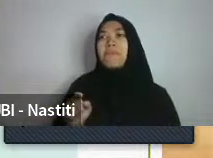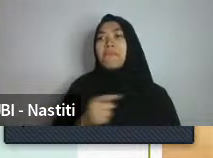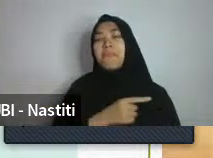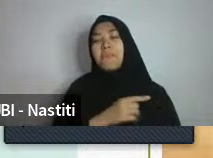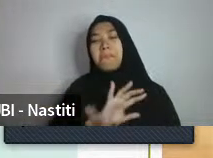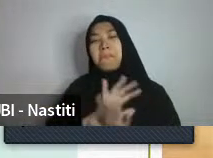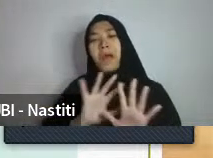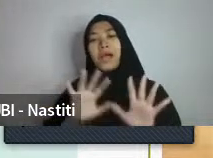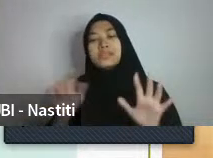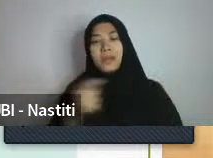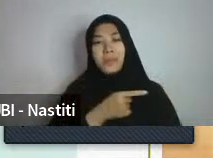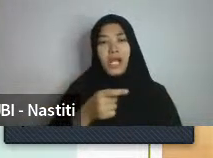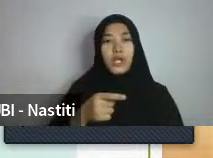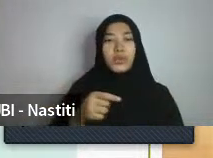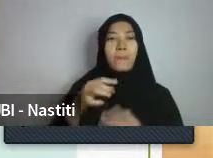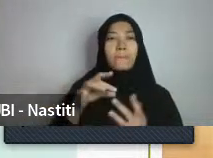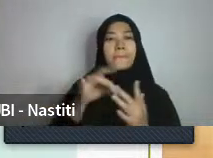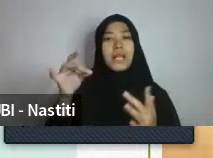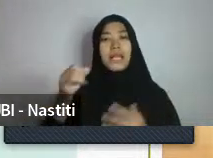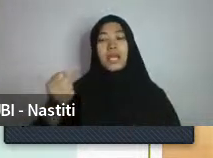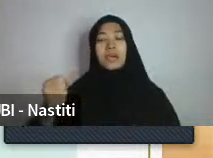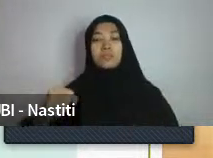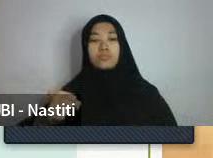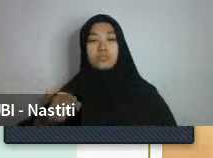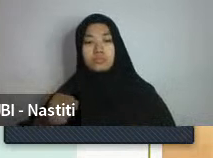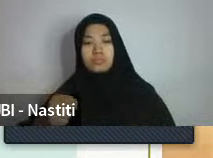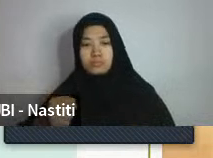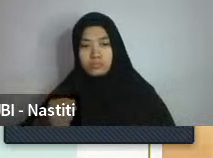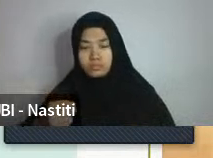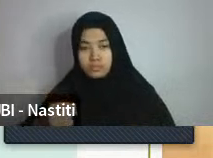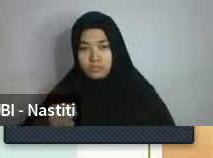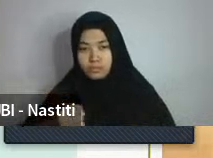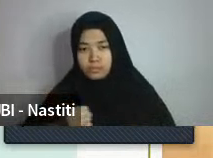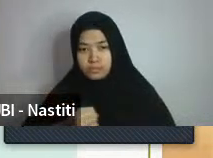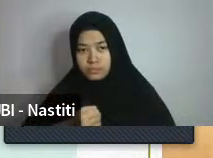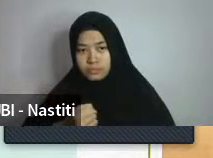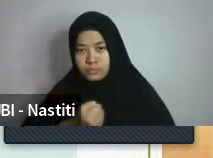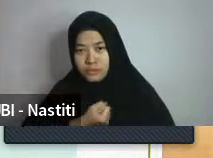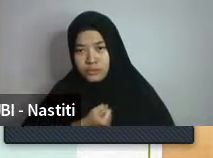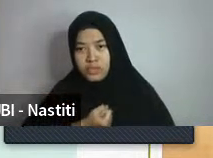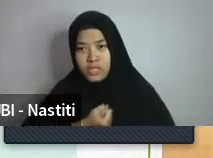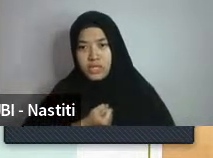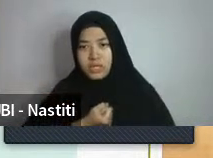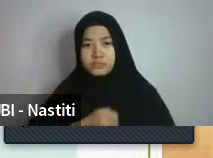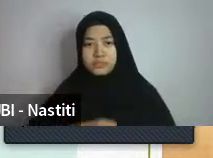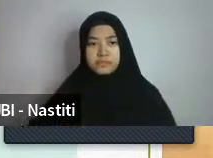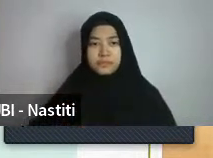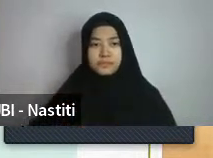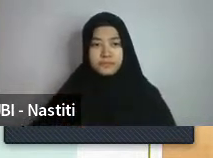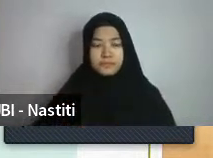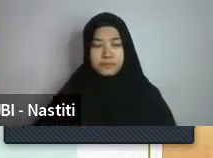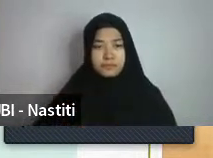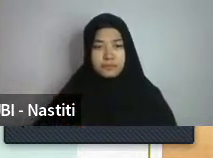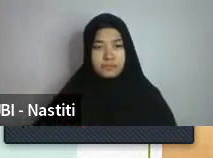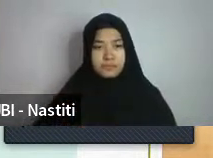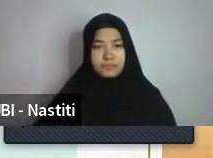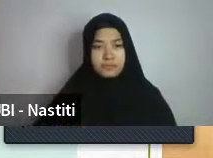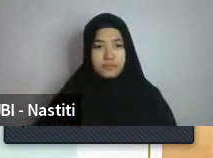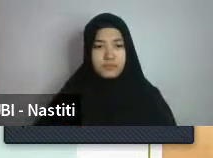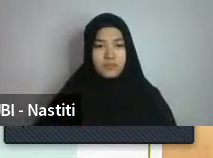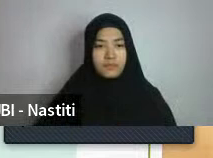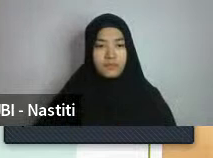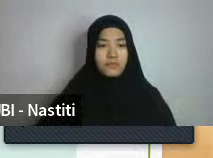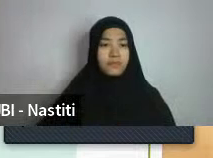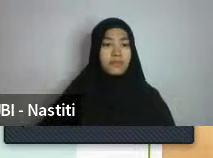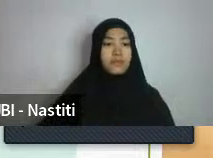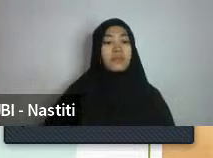pendidikan, pekerjaan, perumahan ini juga ada. Kemudian ini contoh-contohnya ya, tadi dikeluarkan dari sekolah,